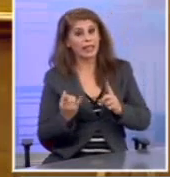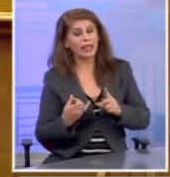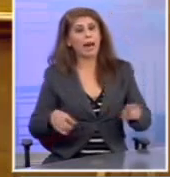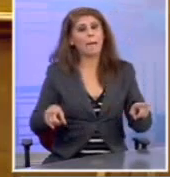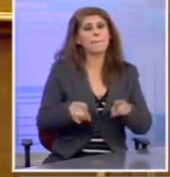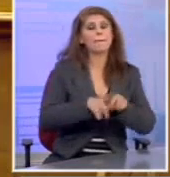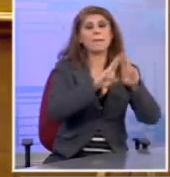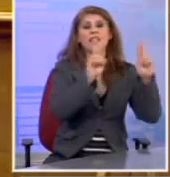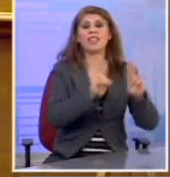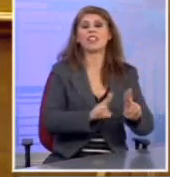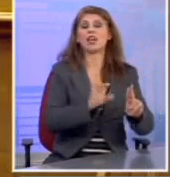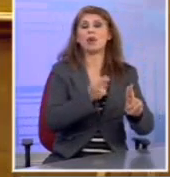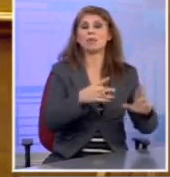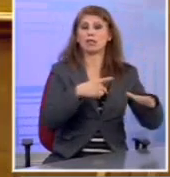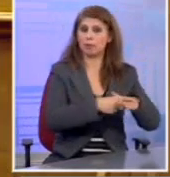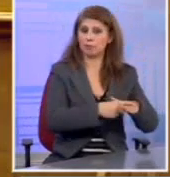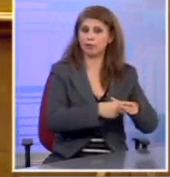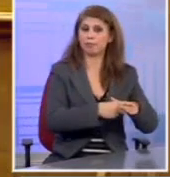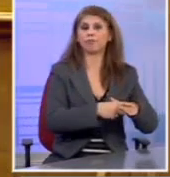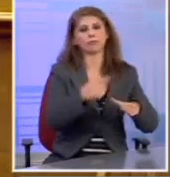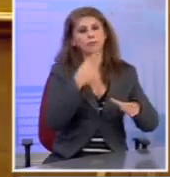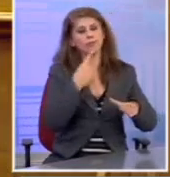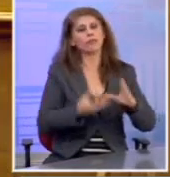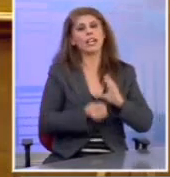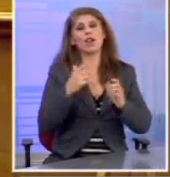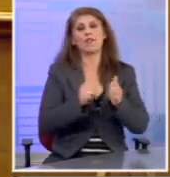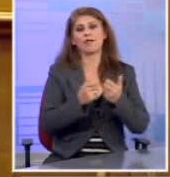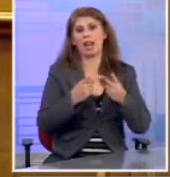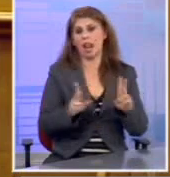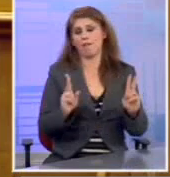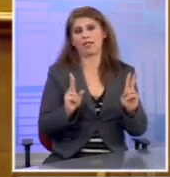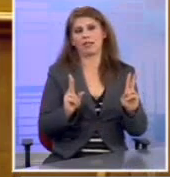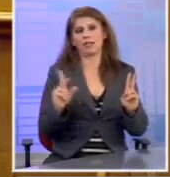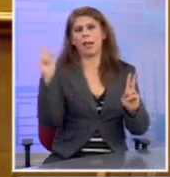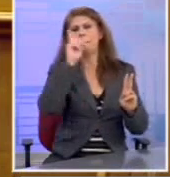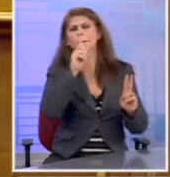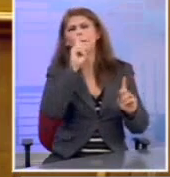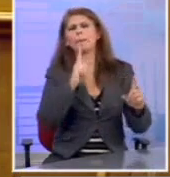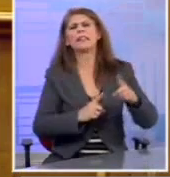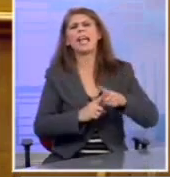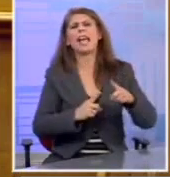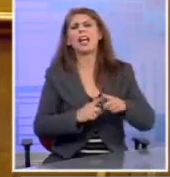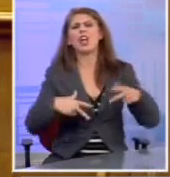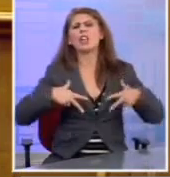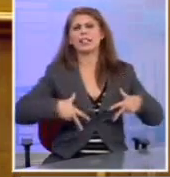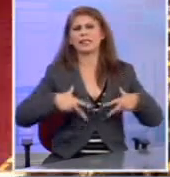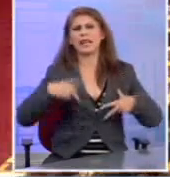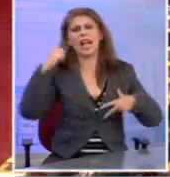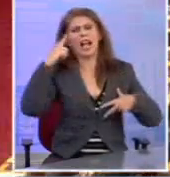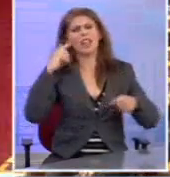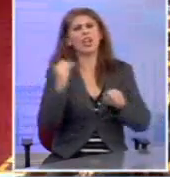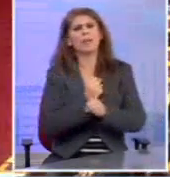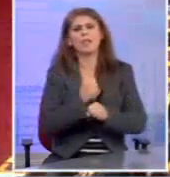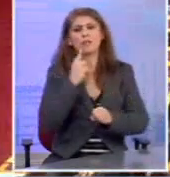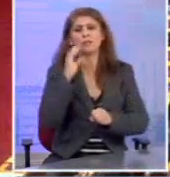το Διεθνές Νομισματικό Ταμείο στο όνομα μιας νεοφιλελεύθερης ψευδοτεχνοκρατικής ιδεοληψίας που